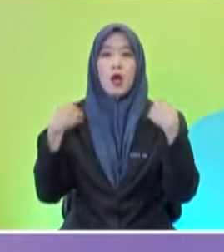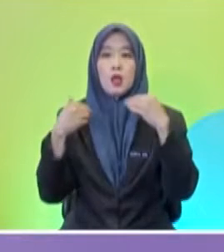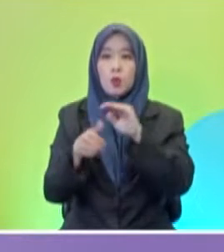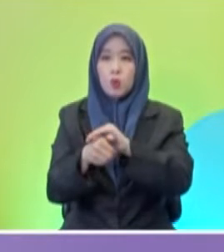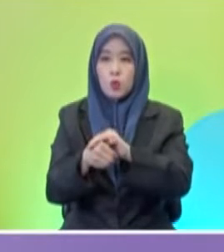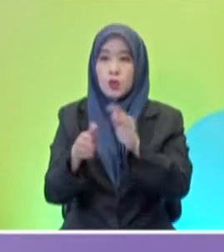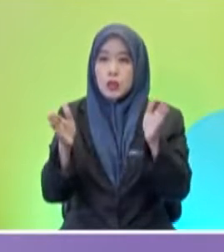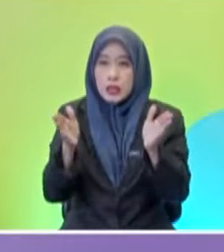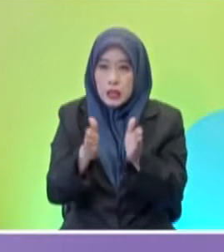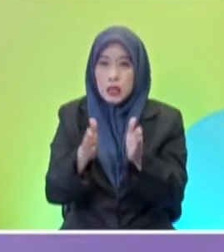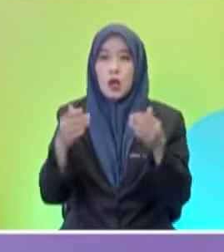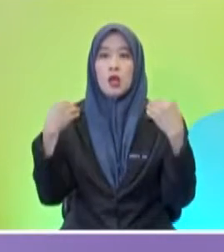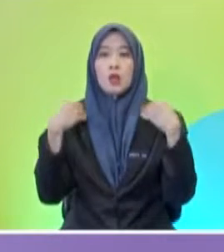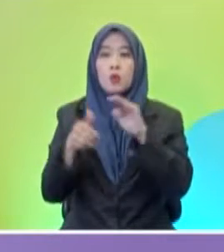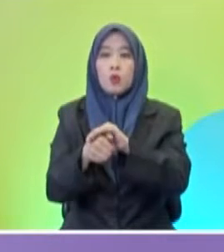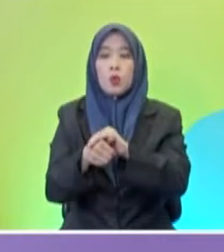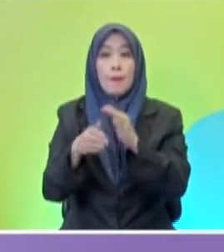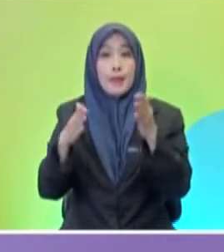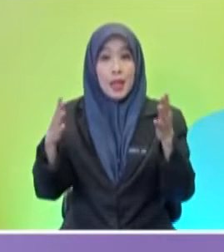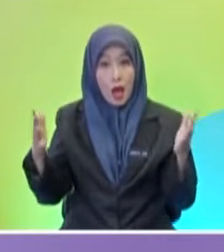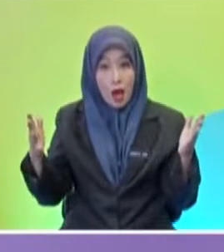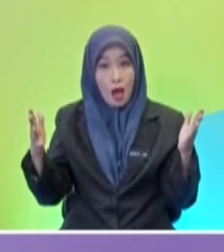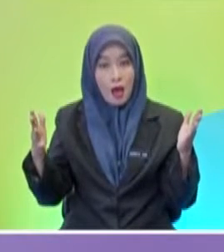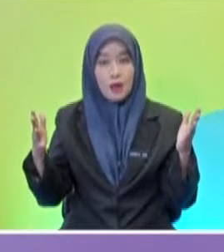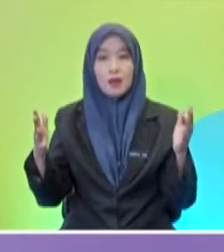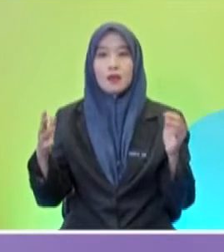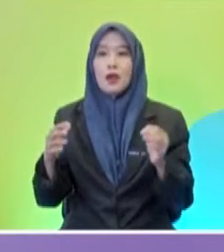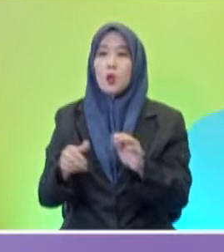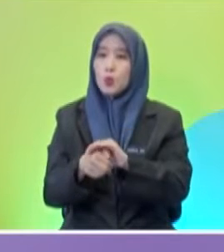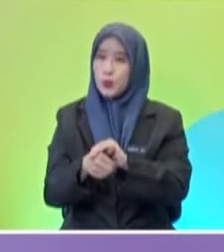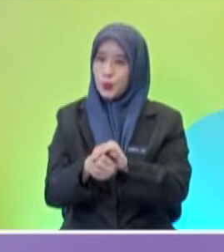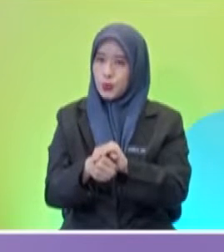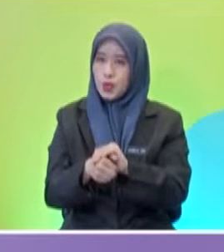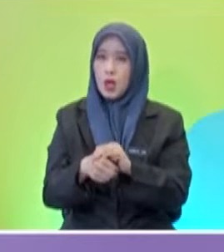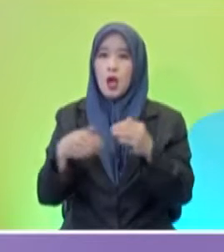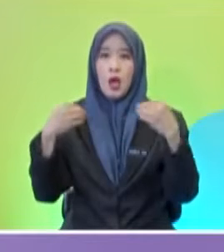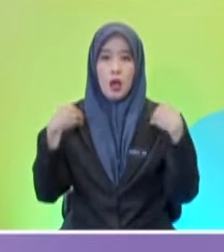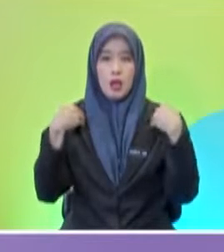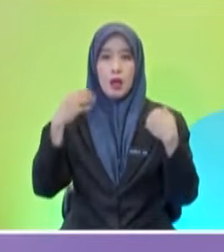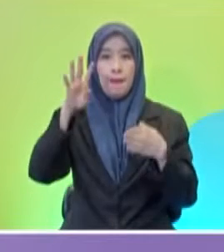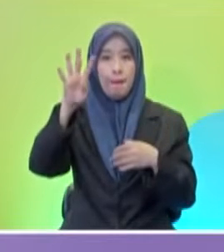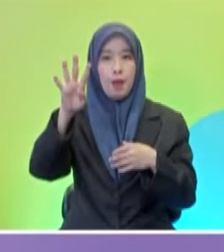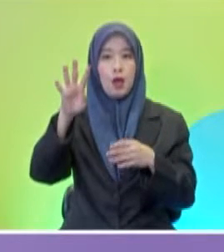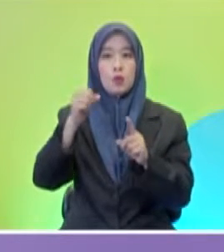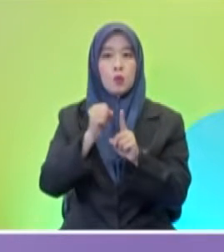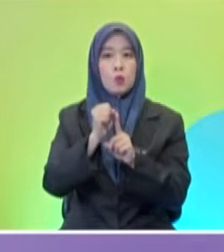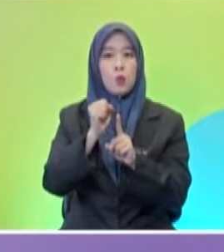kecil, ada kura-kura yang besar. Besar. Okey, kura-kura mempunyai 4 suku